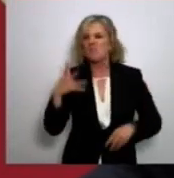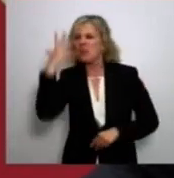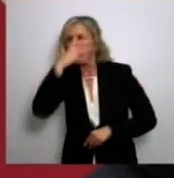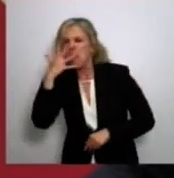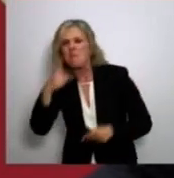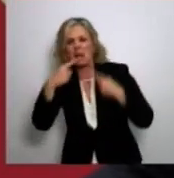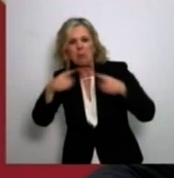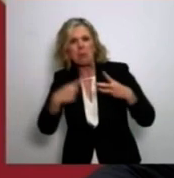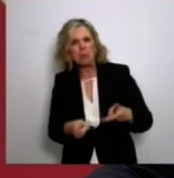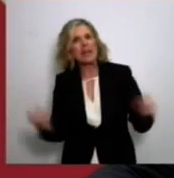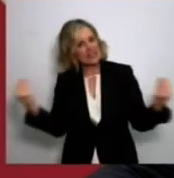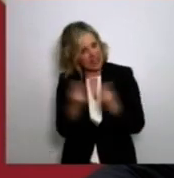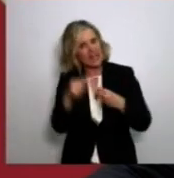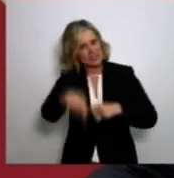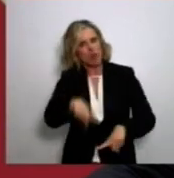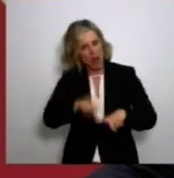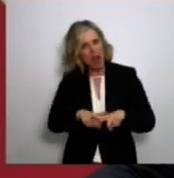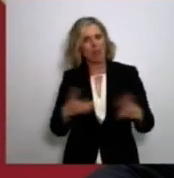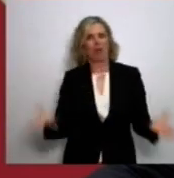ποιον άλλον?